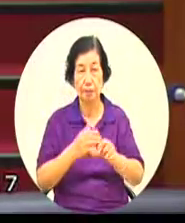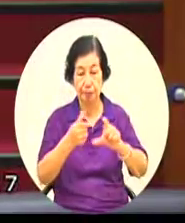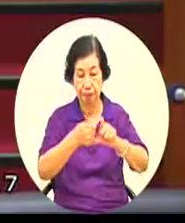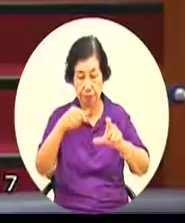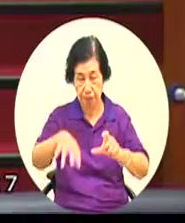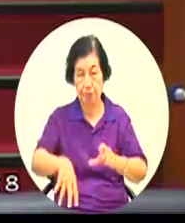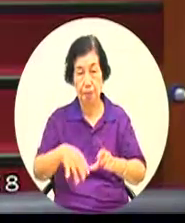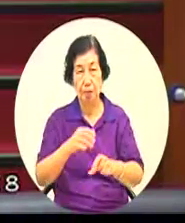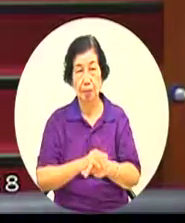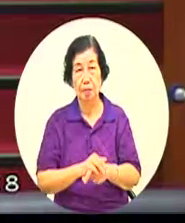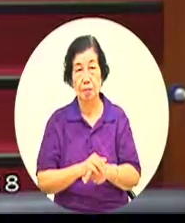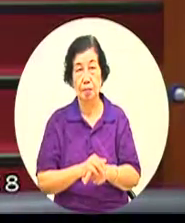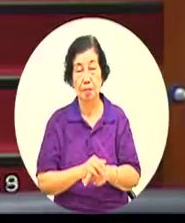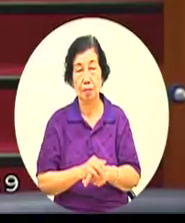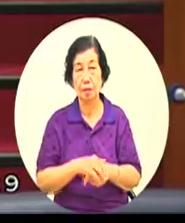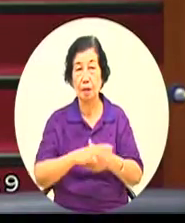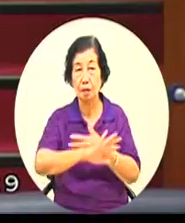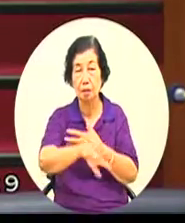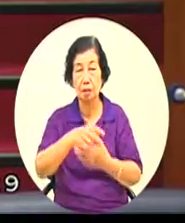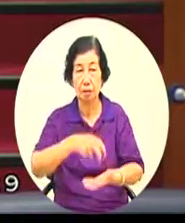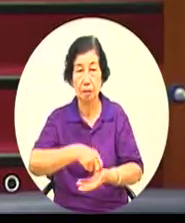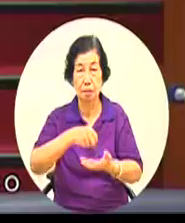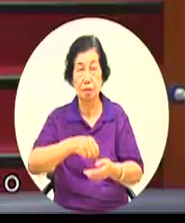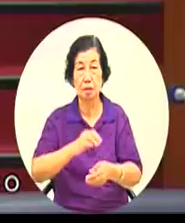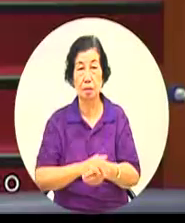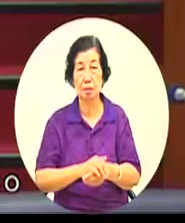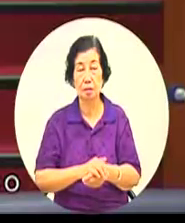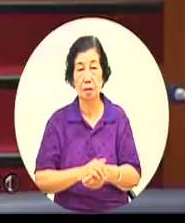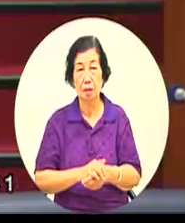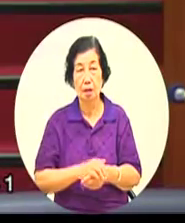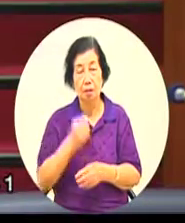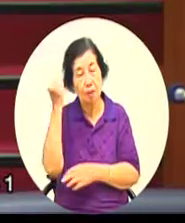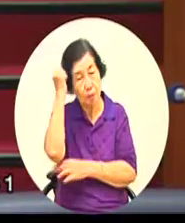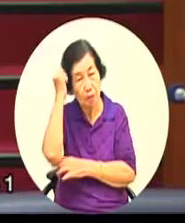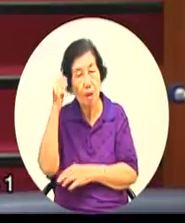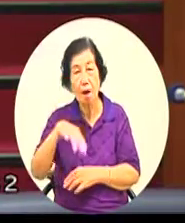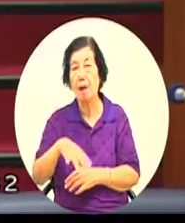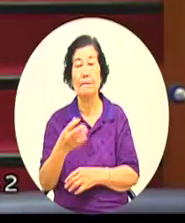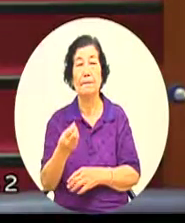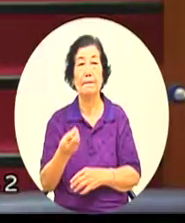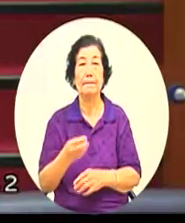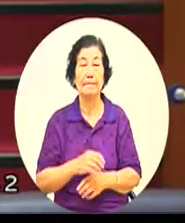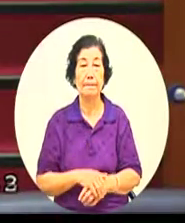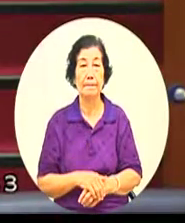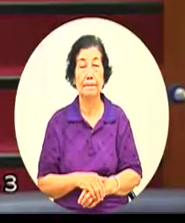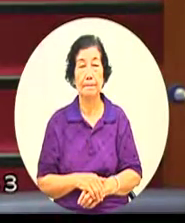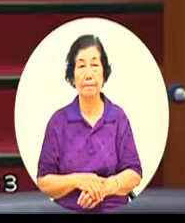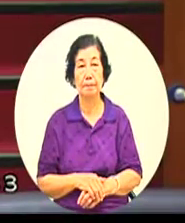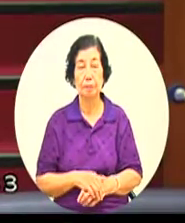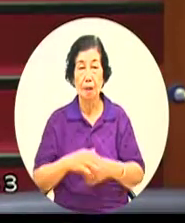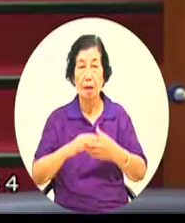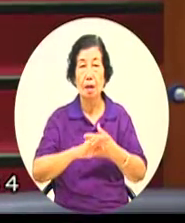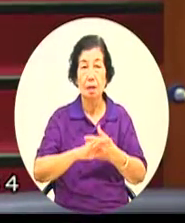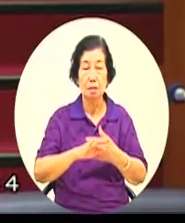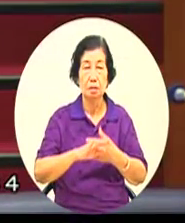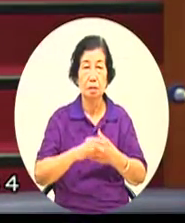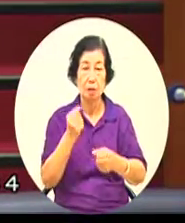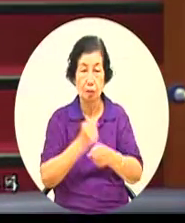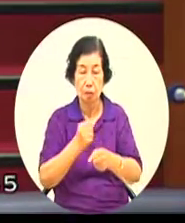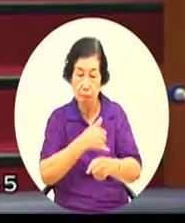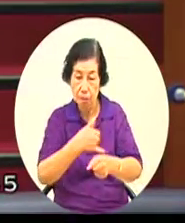我是题外话了哈，纳马夏区公所没有宿舍，所以很多外来的员工非常的